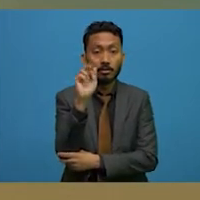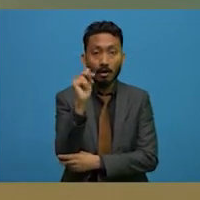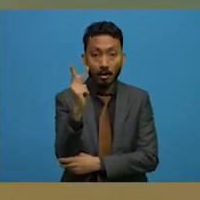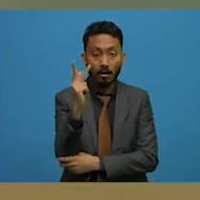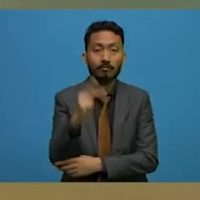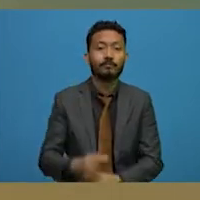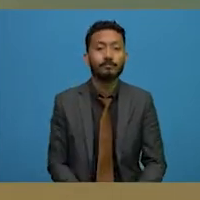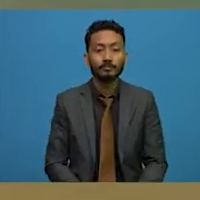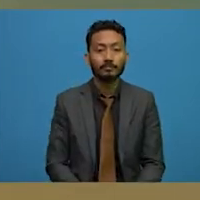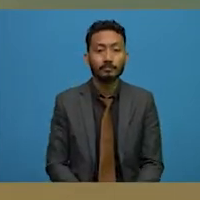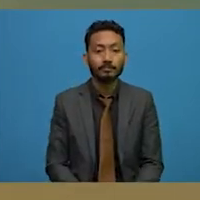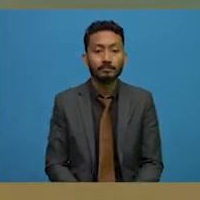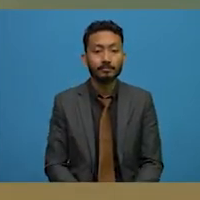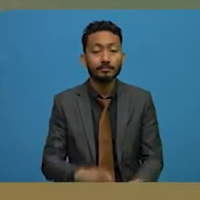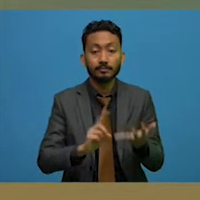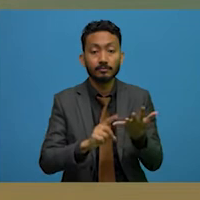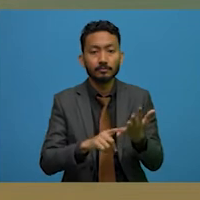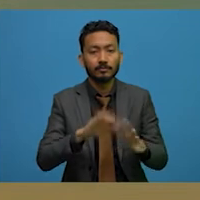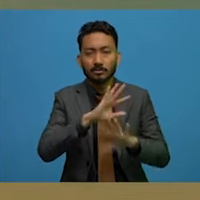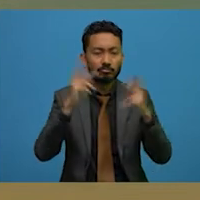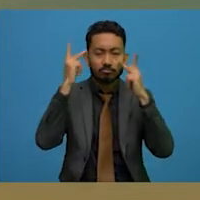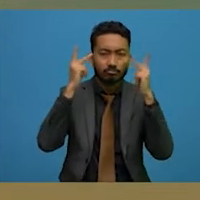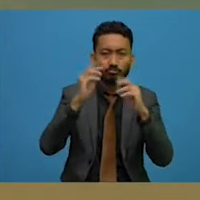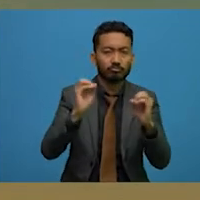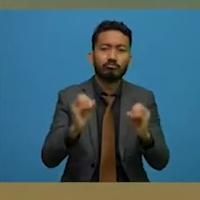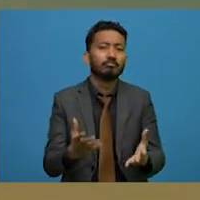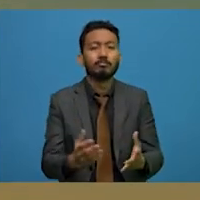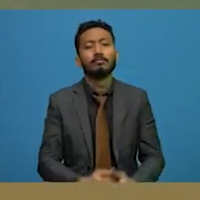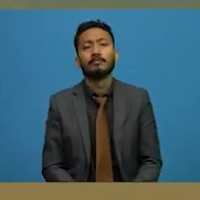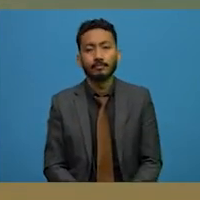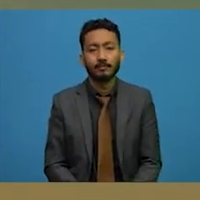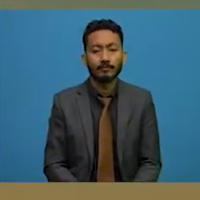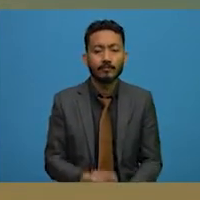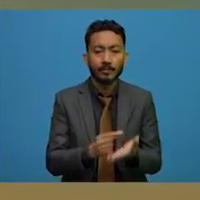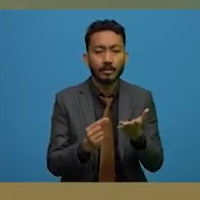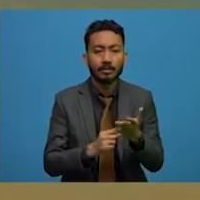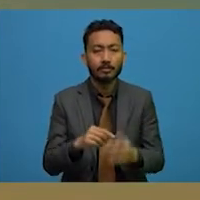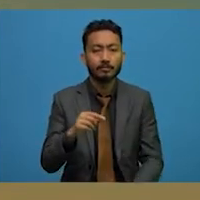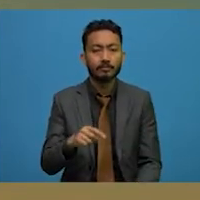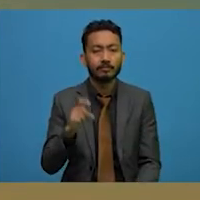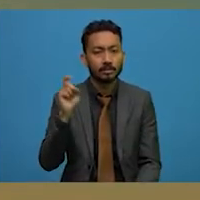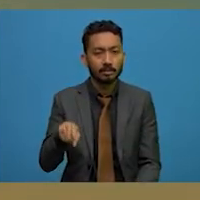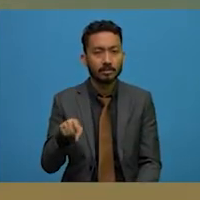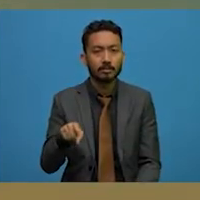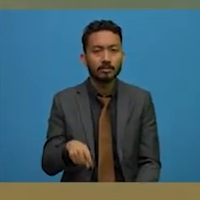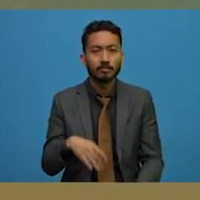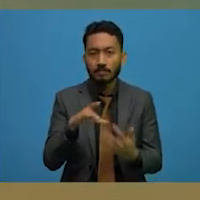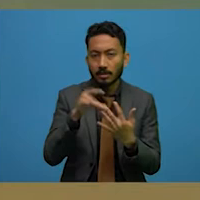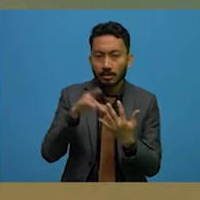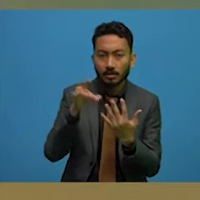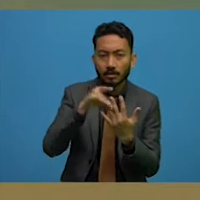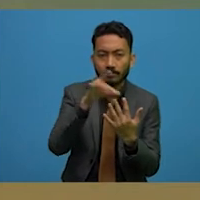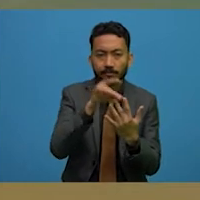Tidak mengelirukan khalayak. Grafik yang hendak digunakan dalam persembahan multimedia sepatutnya dipilih